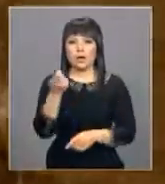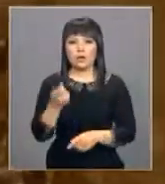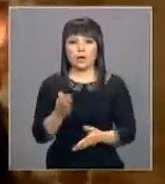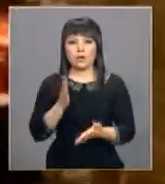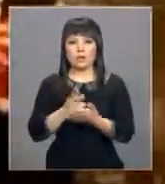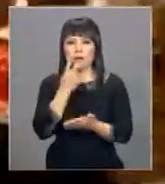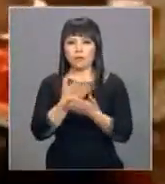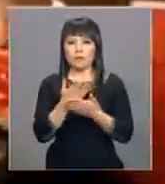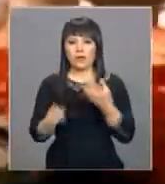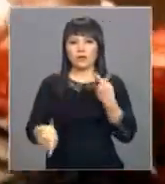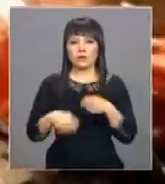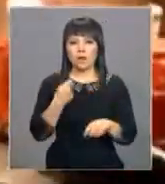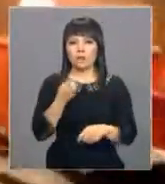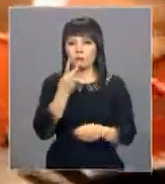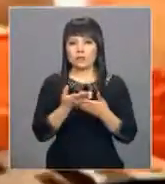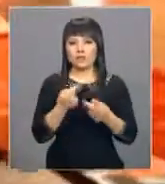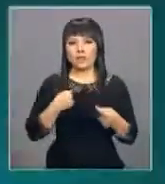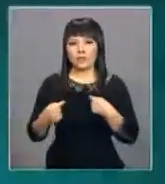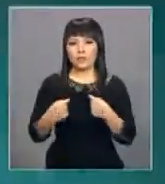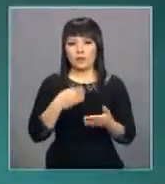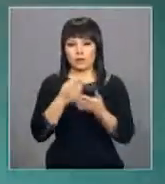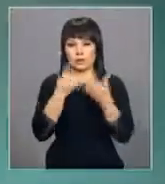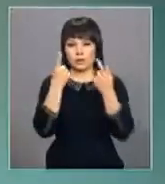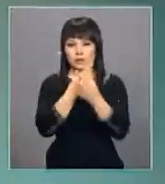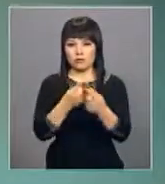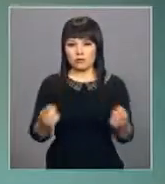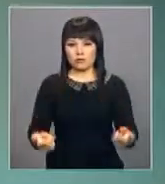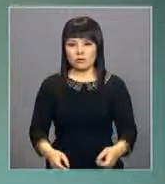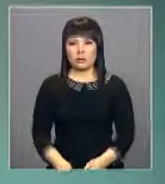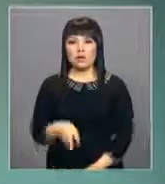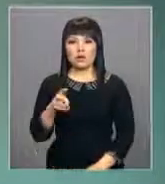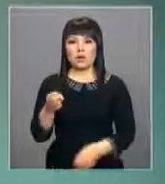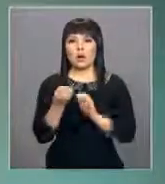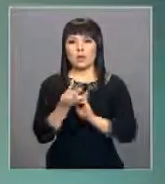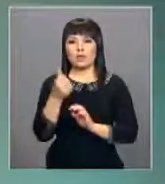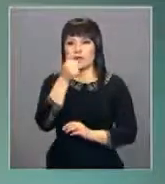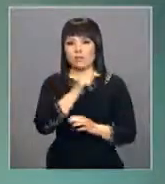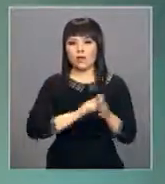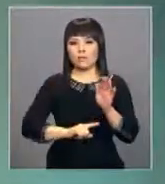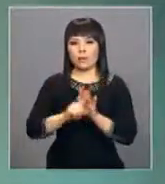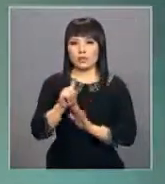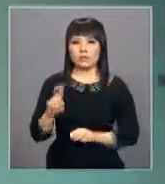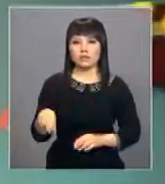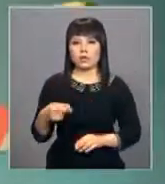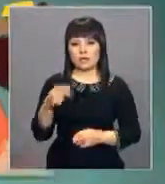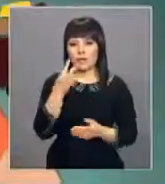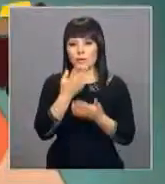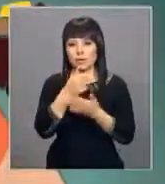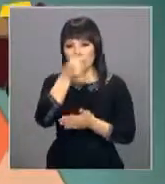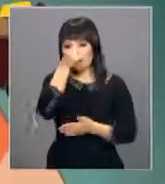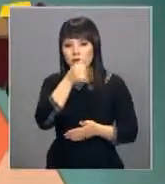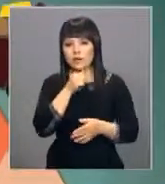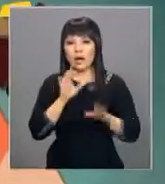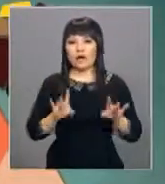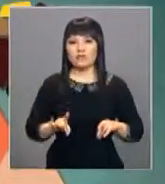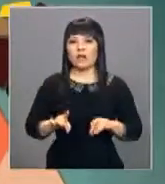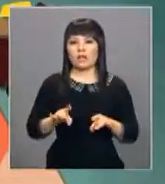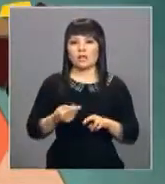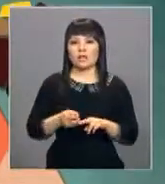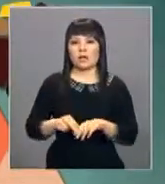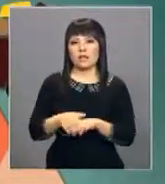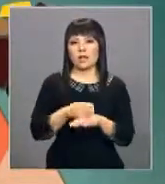арзандауынан шығынға батып, шырылдап отыр. 2014 жылдың шілдесінен бастап, желтоқсан айына дейін австралиялық BHP